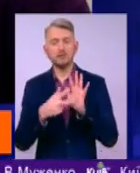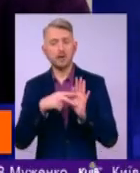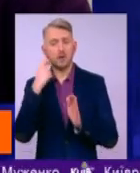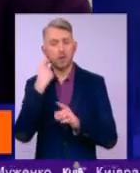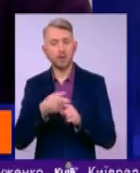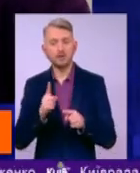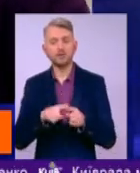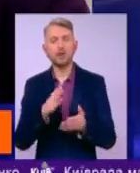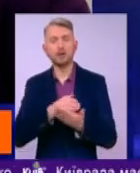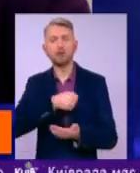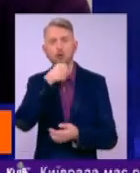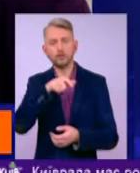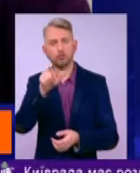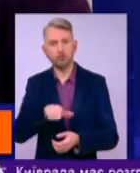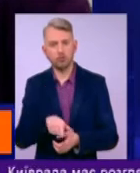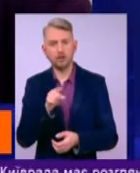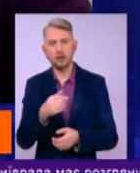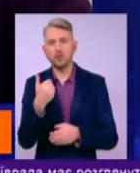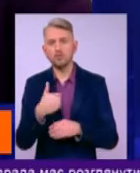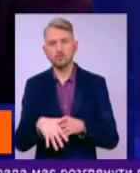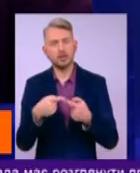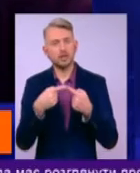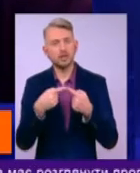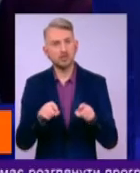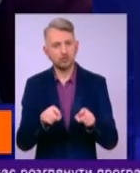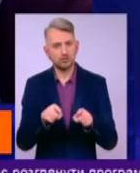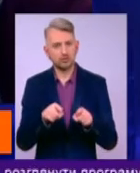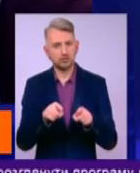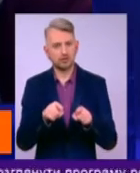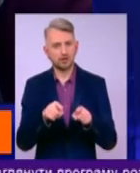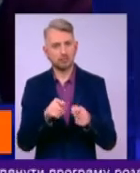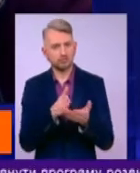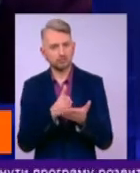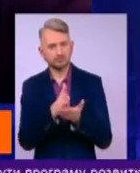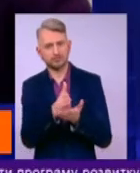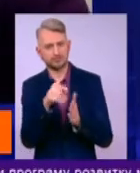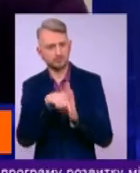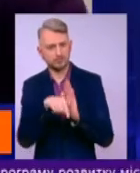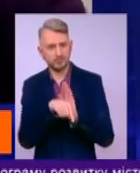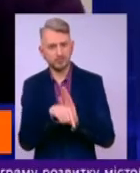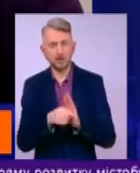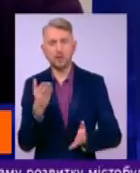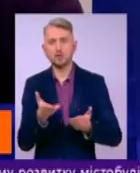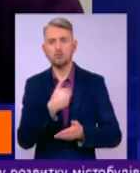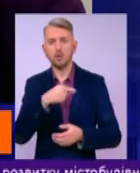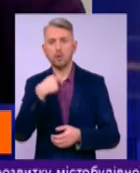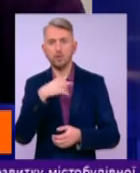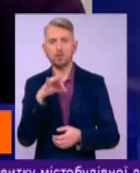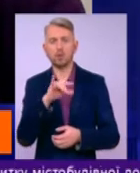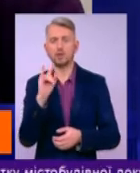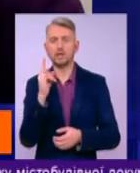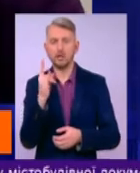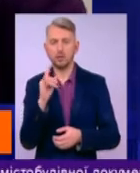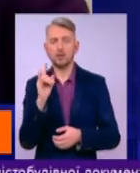років – це вже є доросла особа, тобто там вже йде інша кваліфікаційна складова. Якщо ми говоримо про